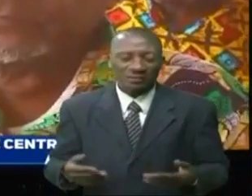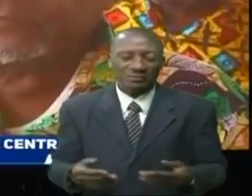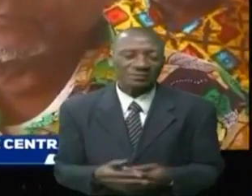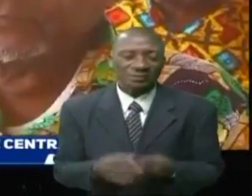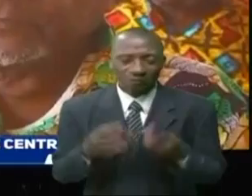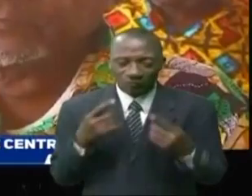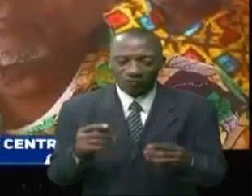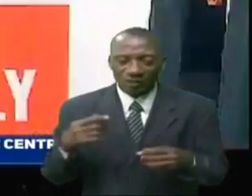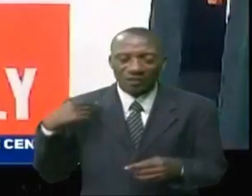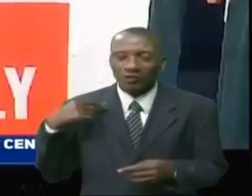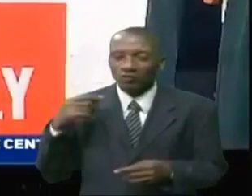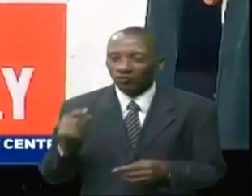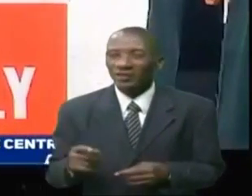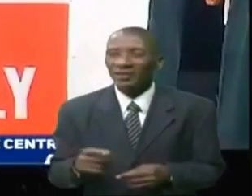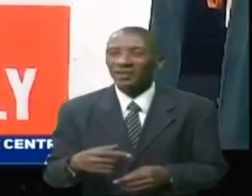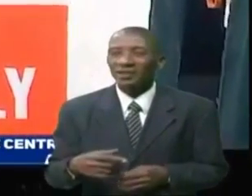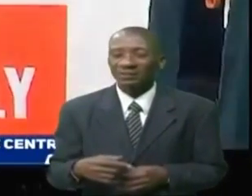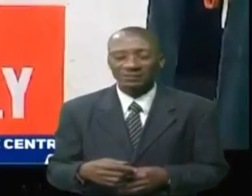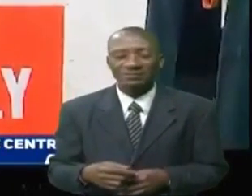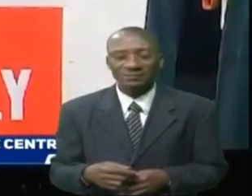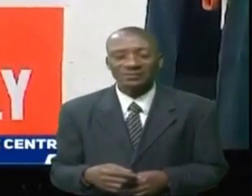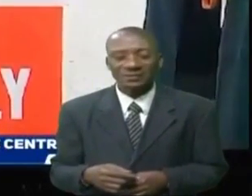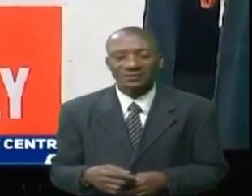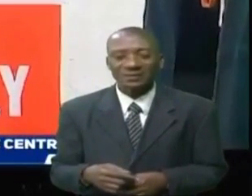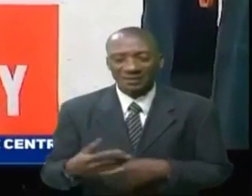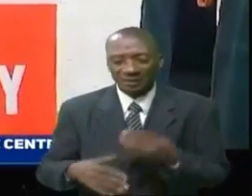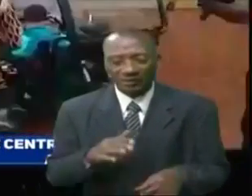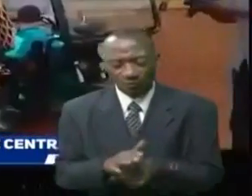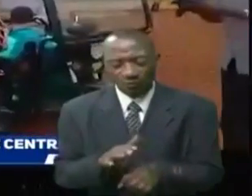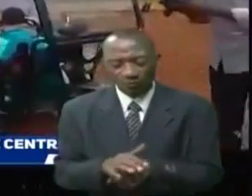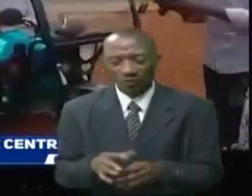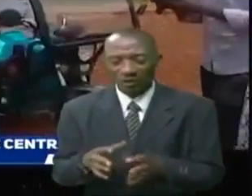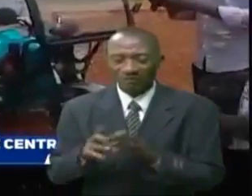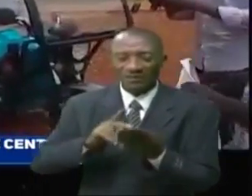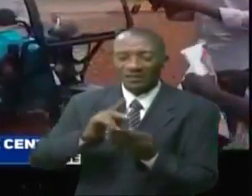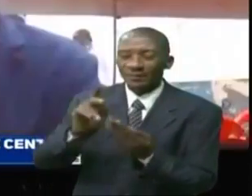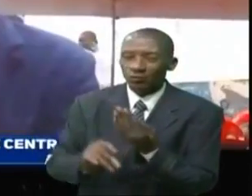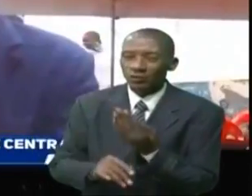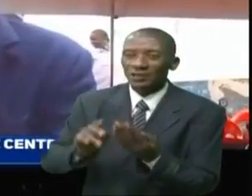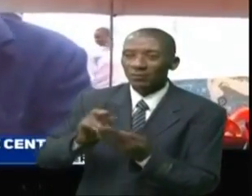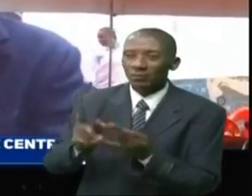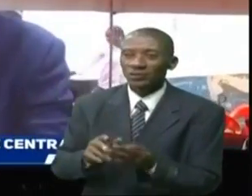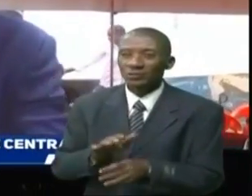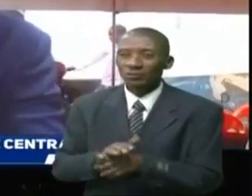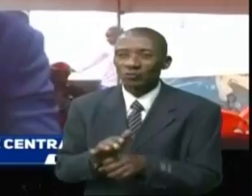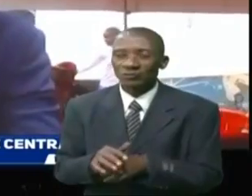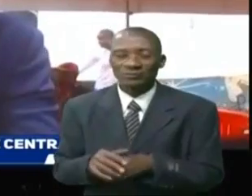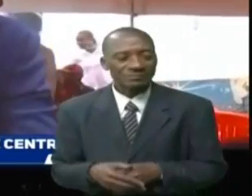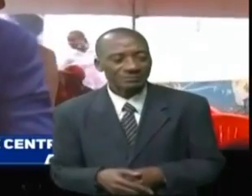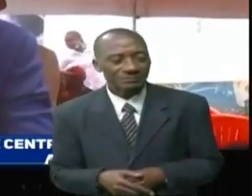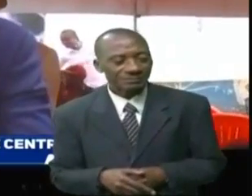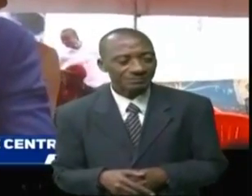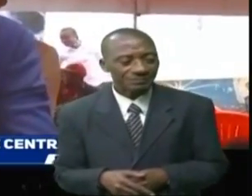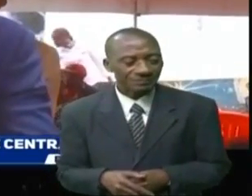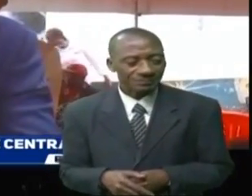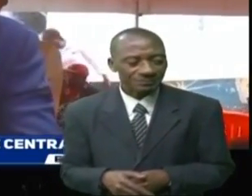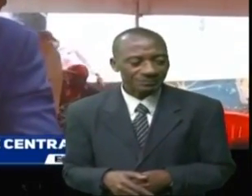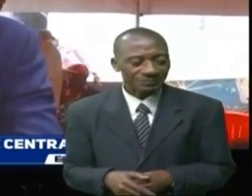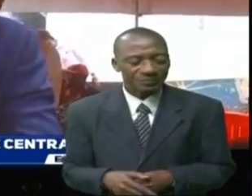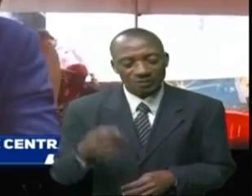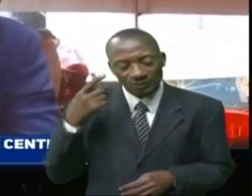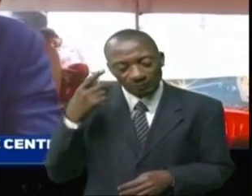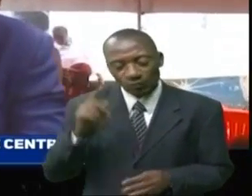Bolumbu Bobo qui a inscrit ce projet dans le plan de développement de son gouvernement. À l'occasion de la présentation de ces